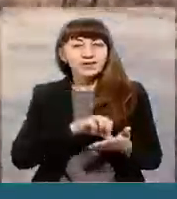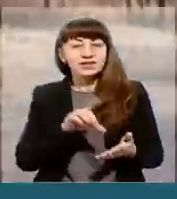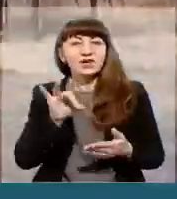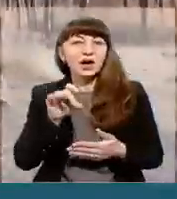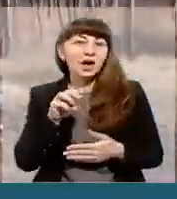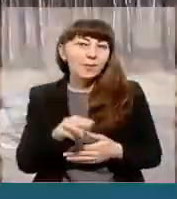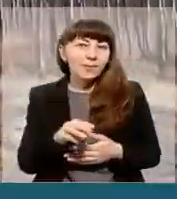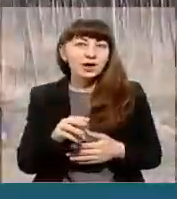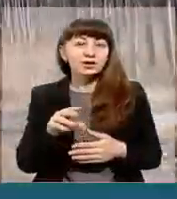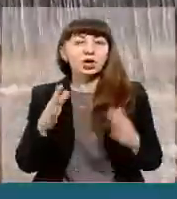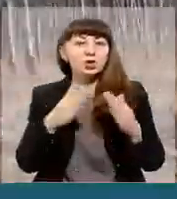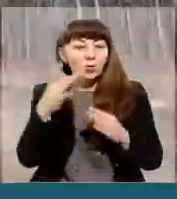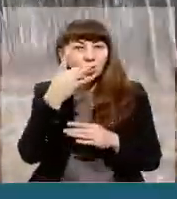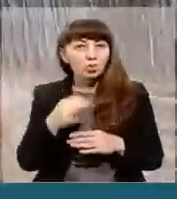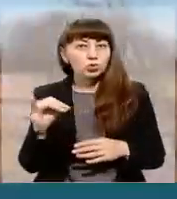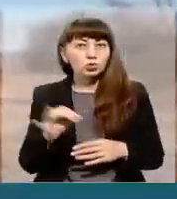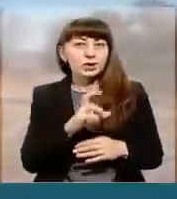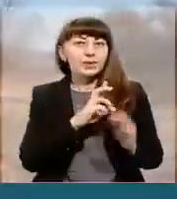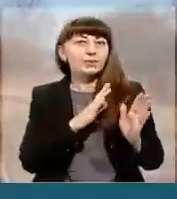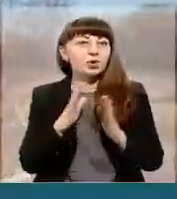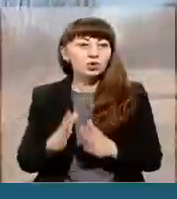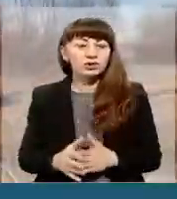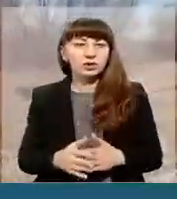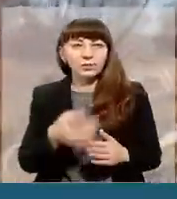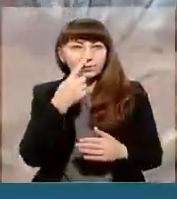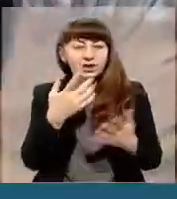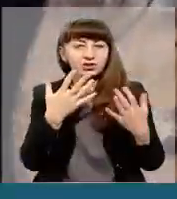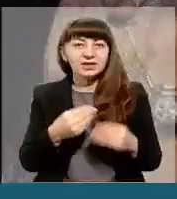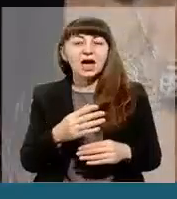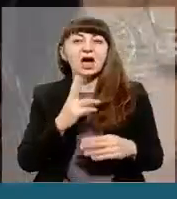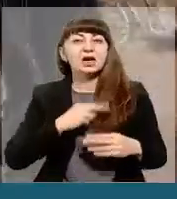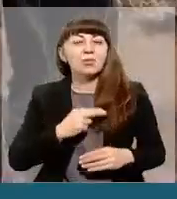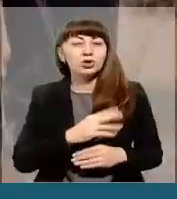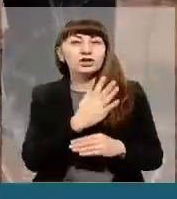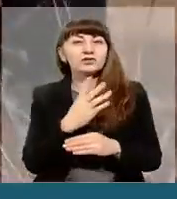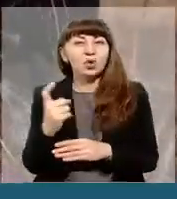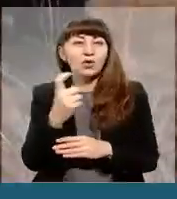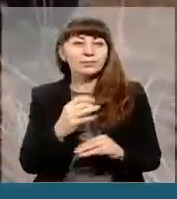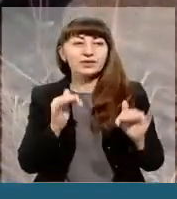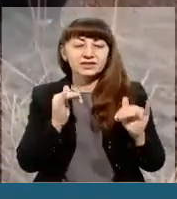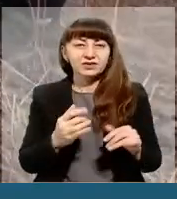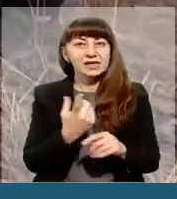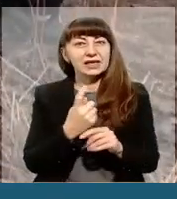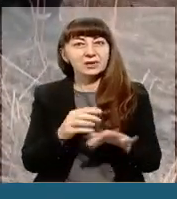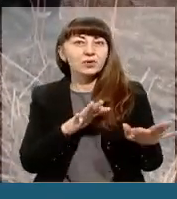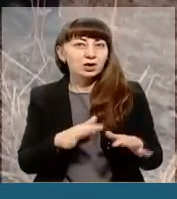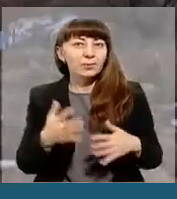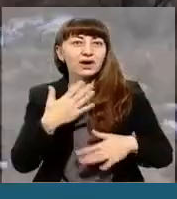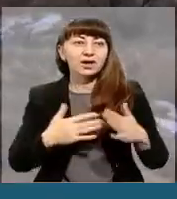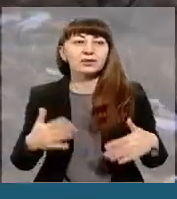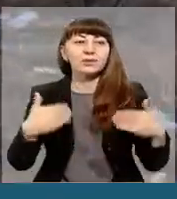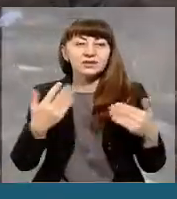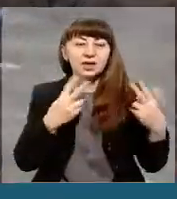акимата. Очистка территории леса прошла в преддверии Дня работников лесного хозяйства. Таким образом, участники стремились порадовать и